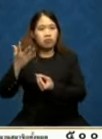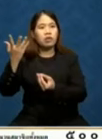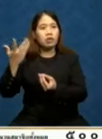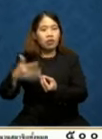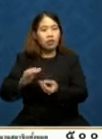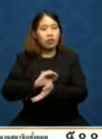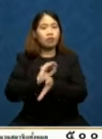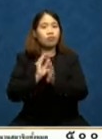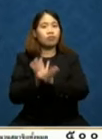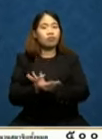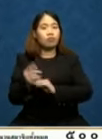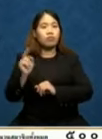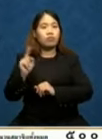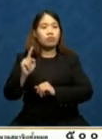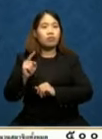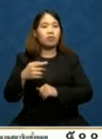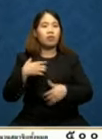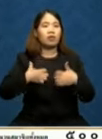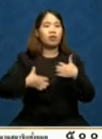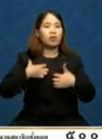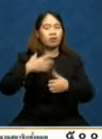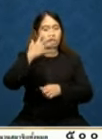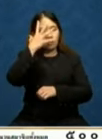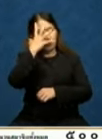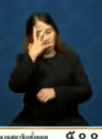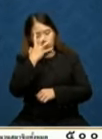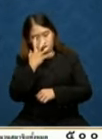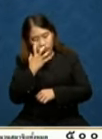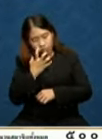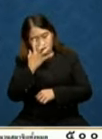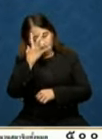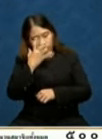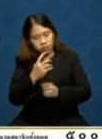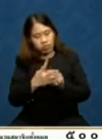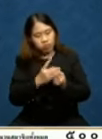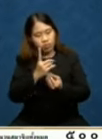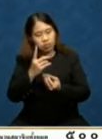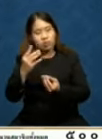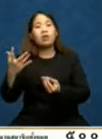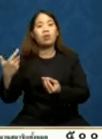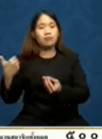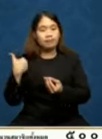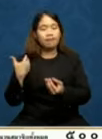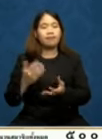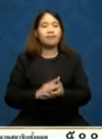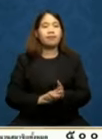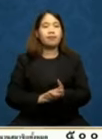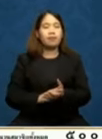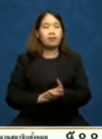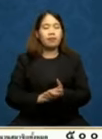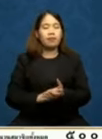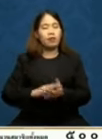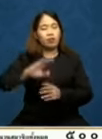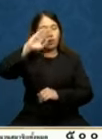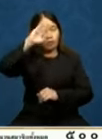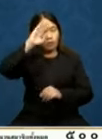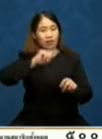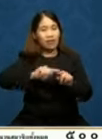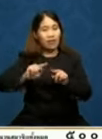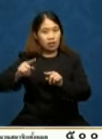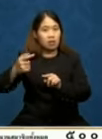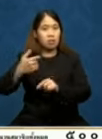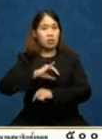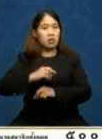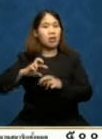พลิกกลับเป็นช่วงขั้วอารมณ์ซึมเศร้าไปต่ออีกหลายสัปดาห์สลับกันไปซึ่งโรคเหล่านี้เป็นโรคพันธุกรรมด้ว